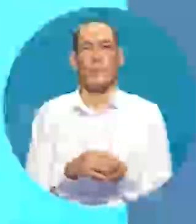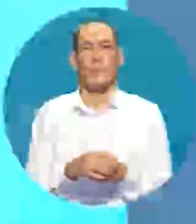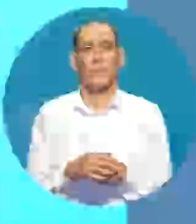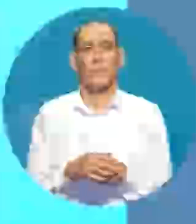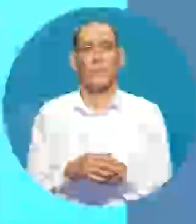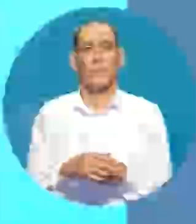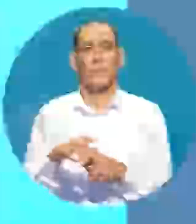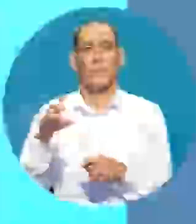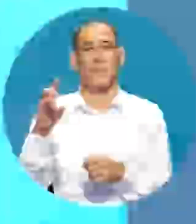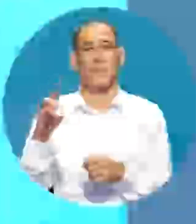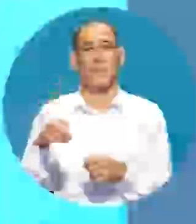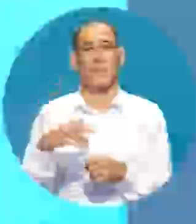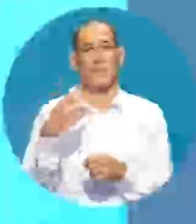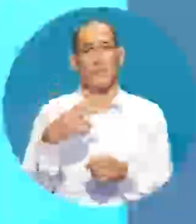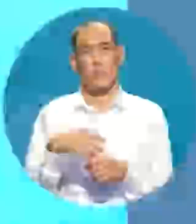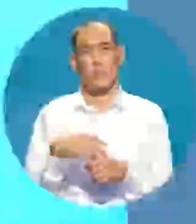Isadı ma?